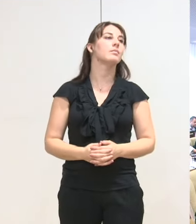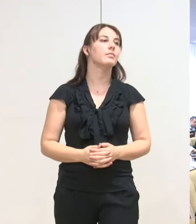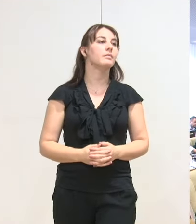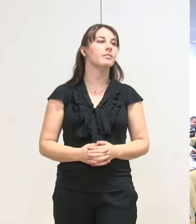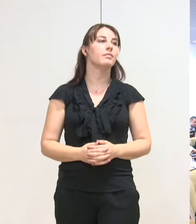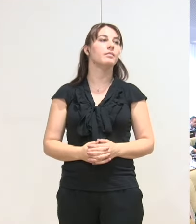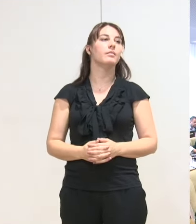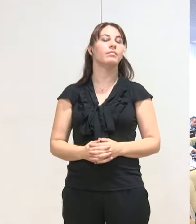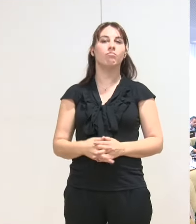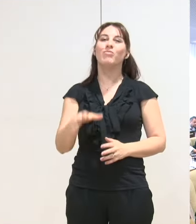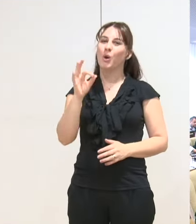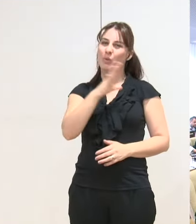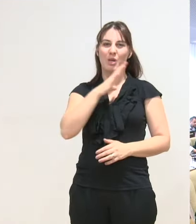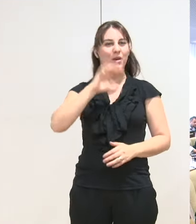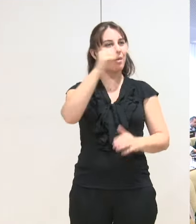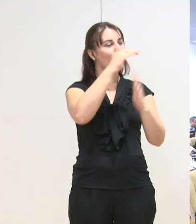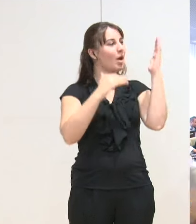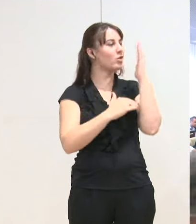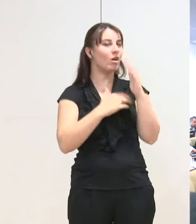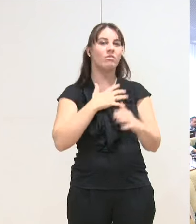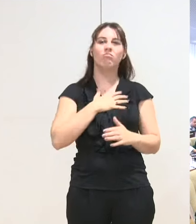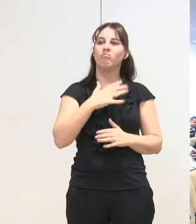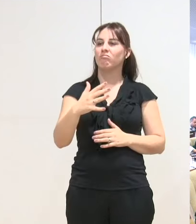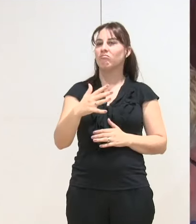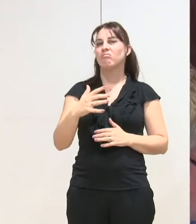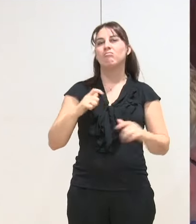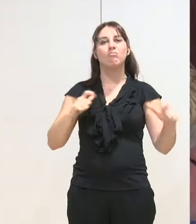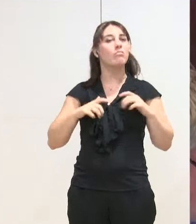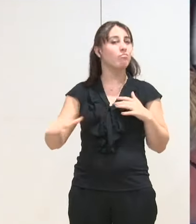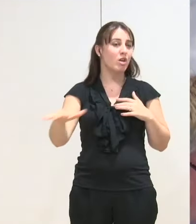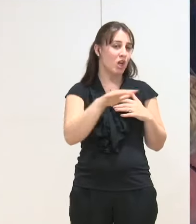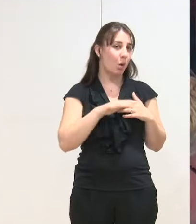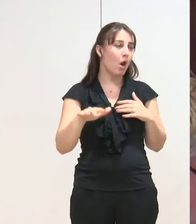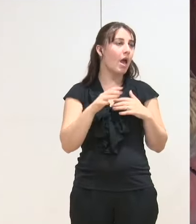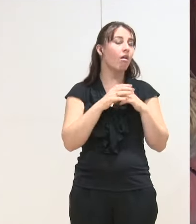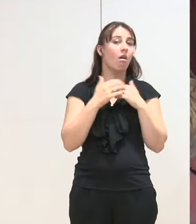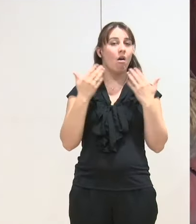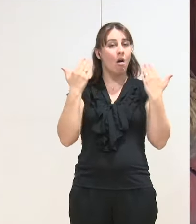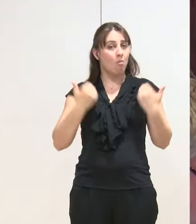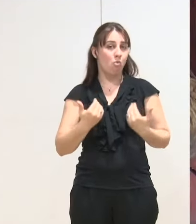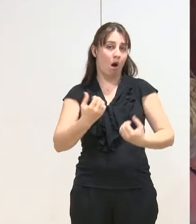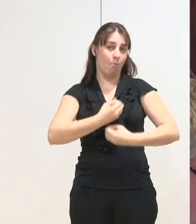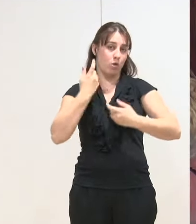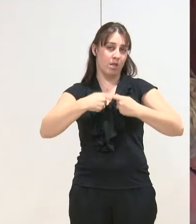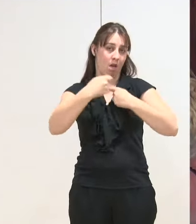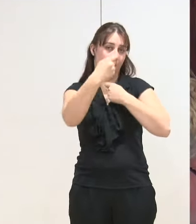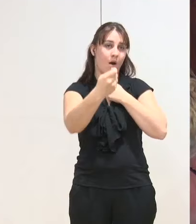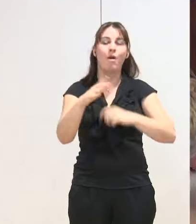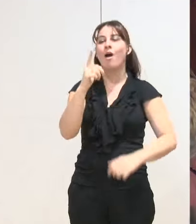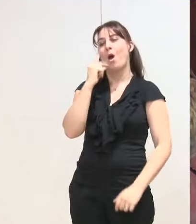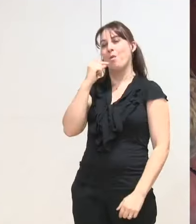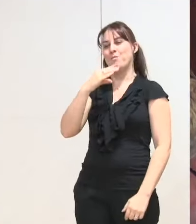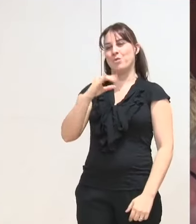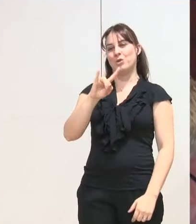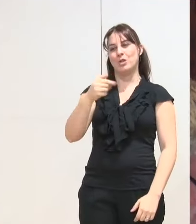Safar madame la première adjointe mes chers collègues je serait peut-être un peu long mais comme monsieur chamusi était court